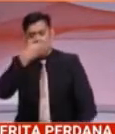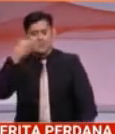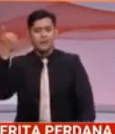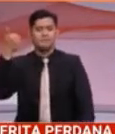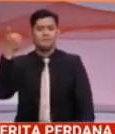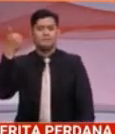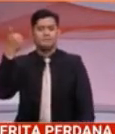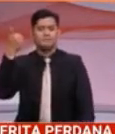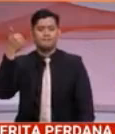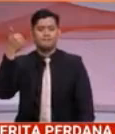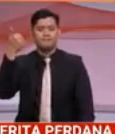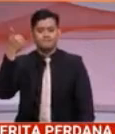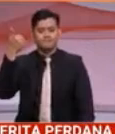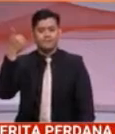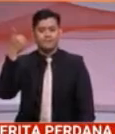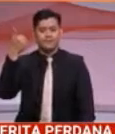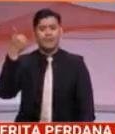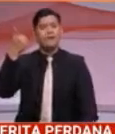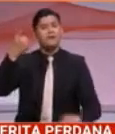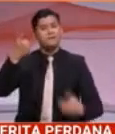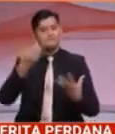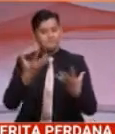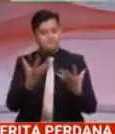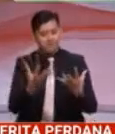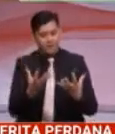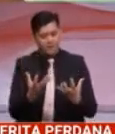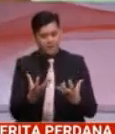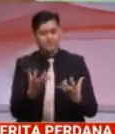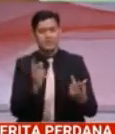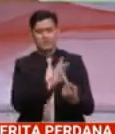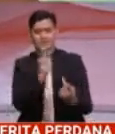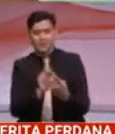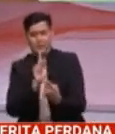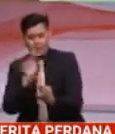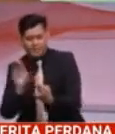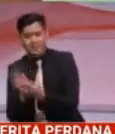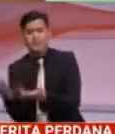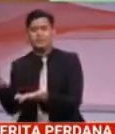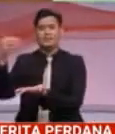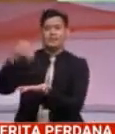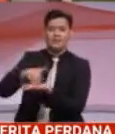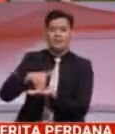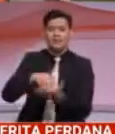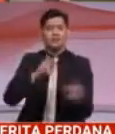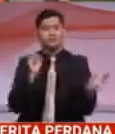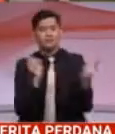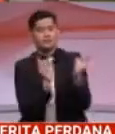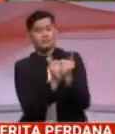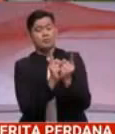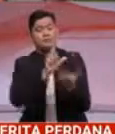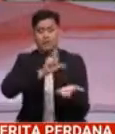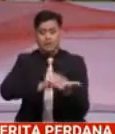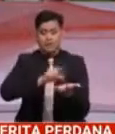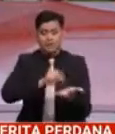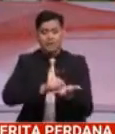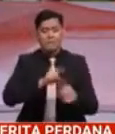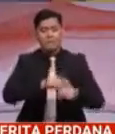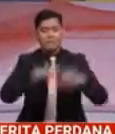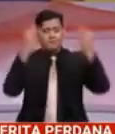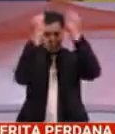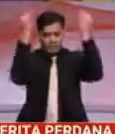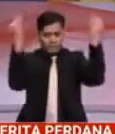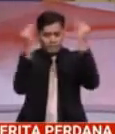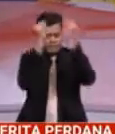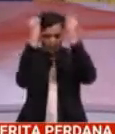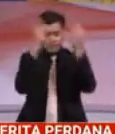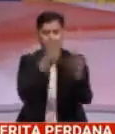cakap untuk apa membentuk kesakian beliau ditemui media pada Majlis penutup kursus kejulatihan ragbi tahap S